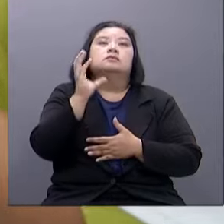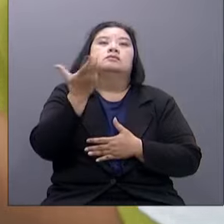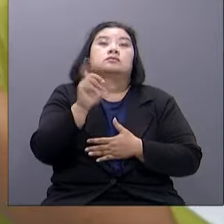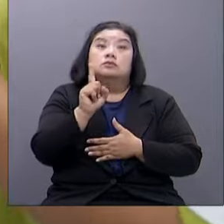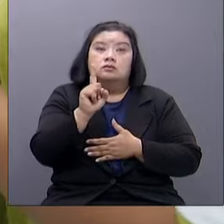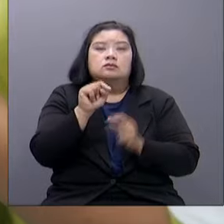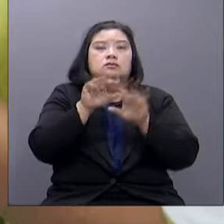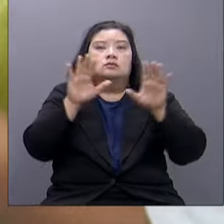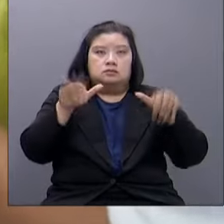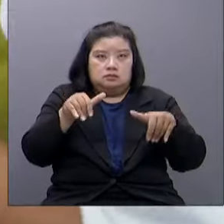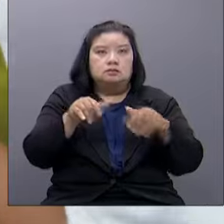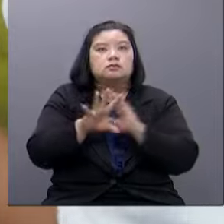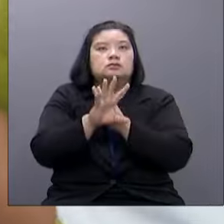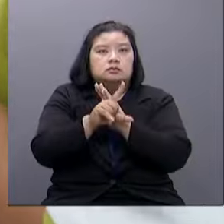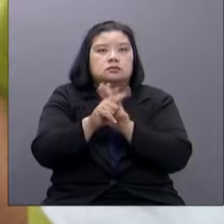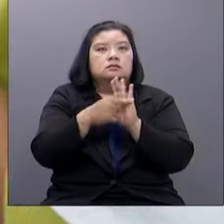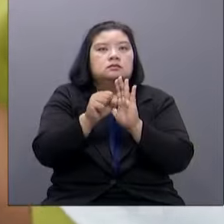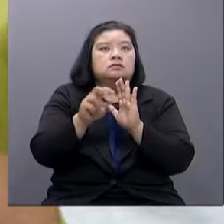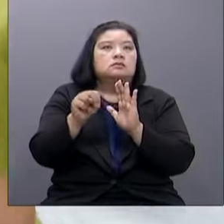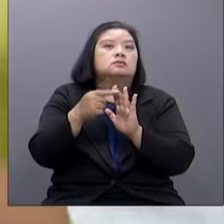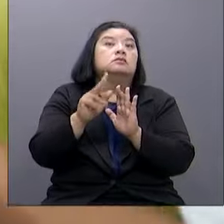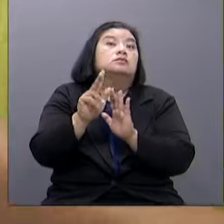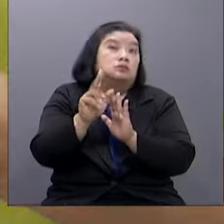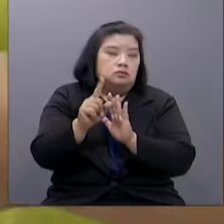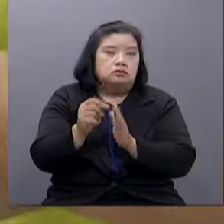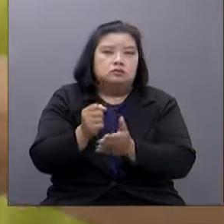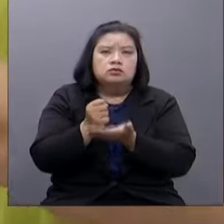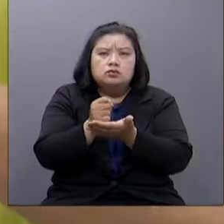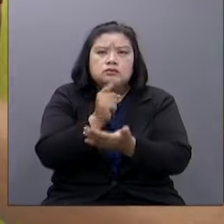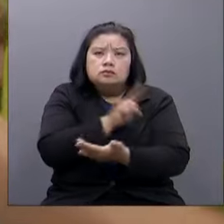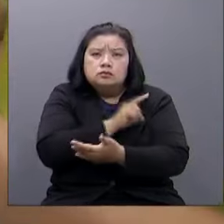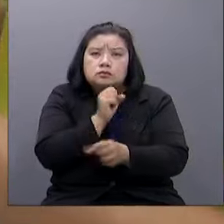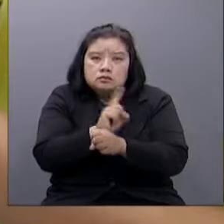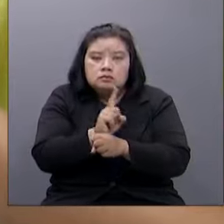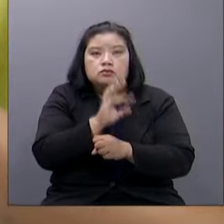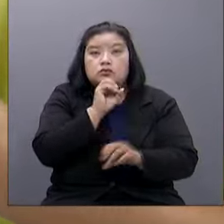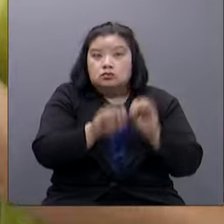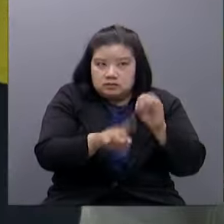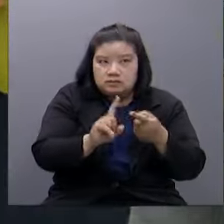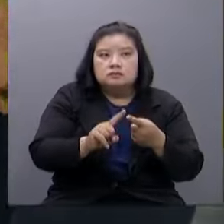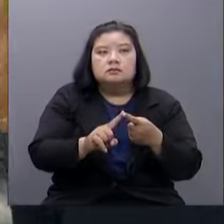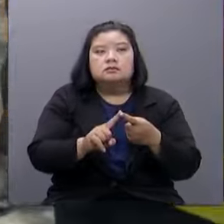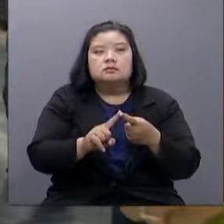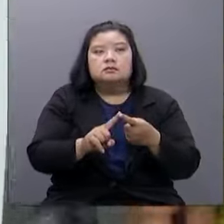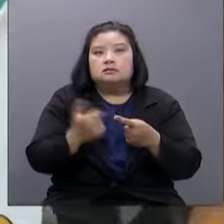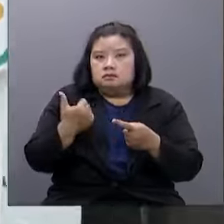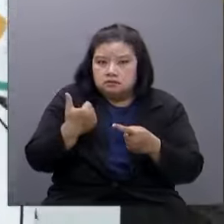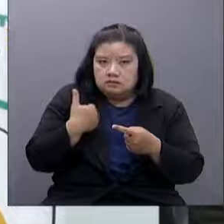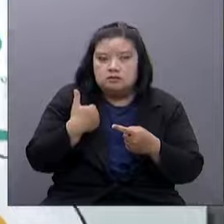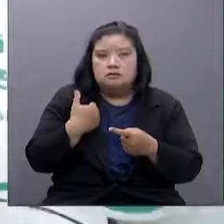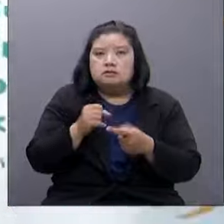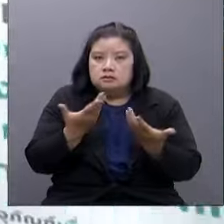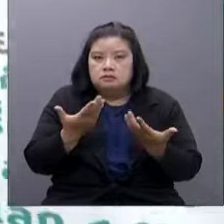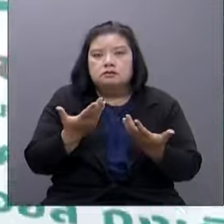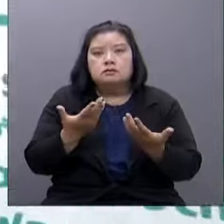ขก็จะจัดการเกี่ยวกับการดูแลการเก็บขยะการให้ความรู้ว่าขยะเราจะไปไหนได้บ้างไปเปลี่ยน